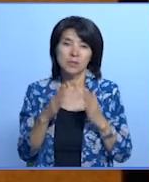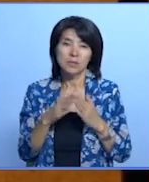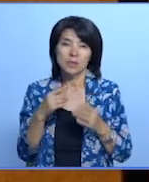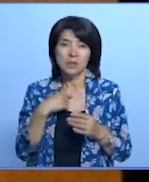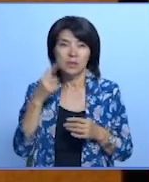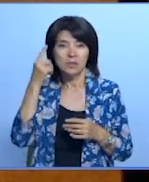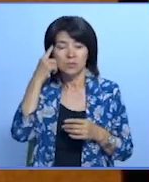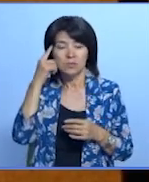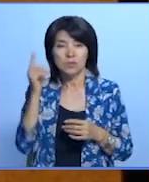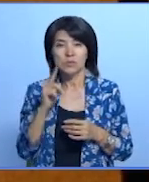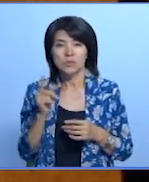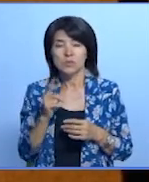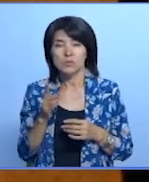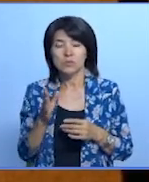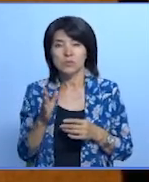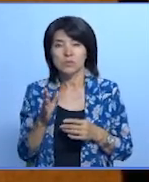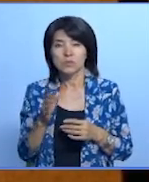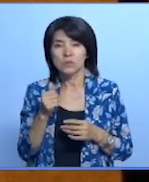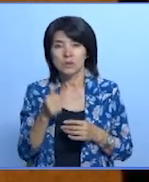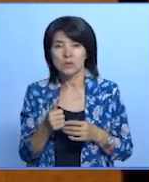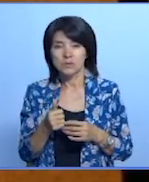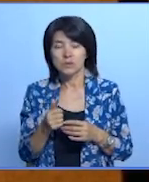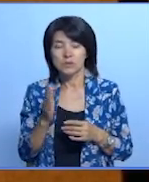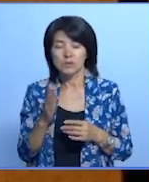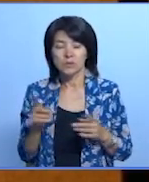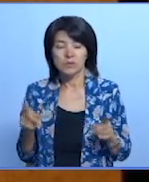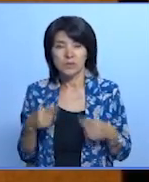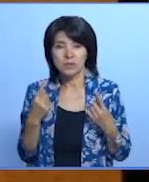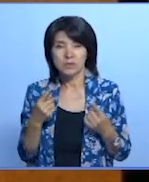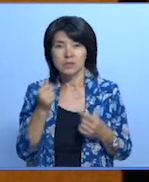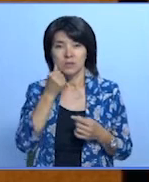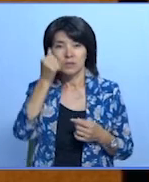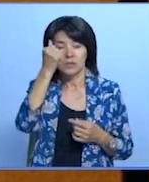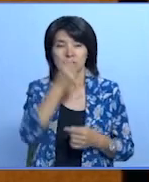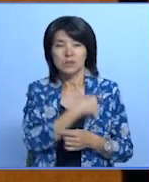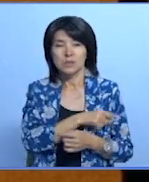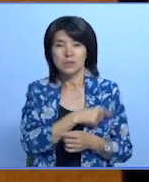думаю, период восстановления пройдет хорошо. Спасибо докторам.